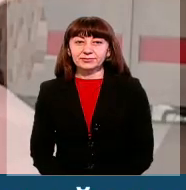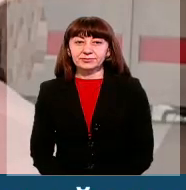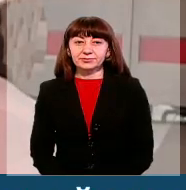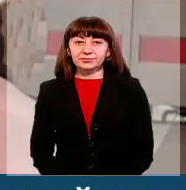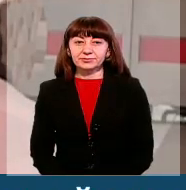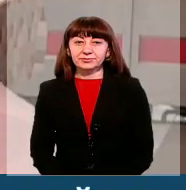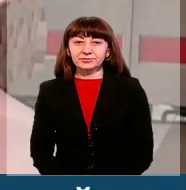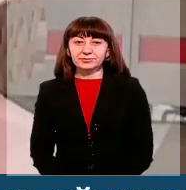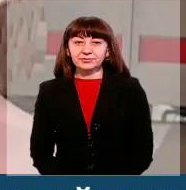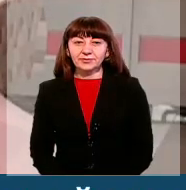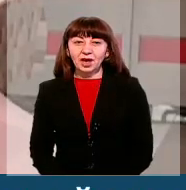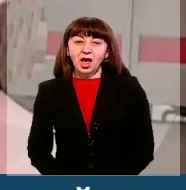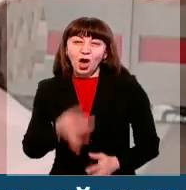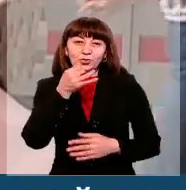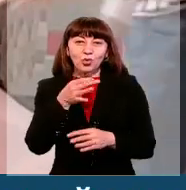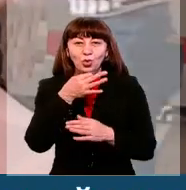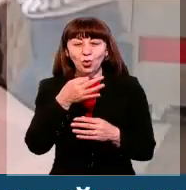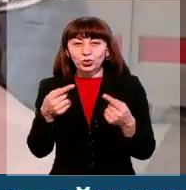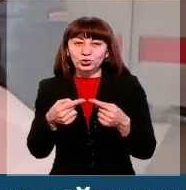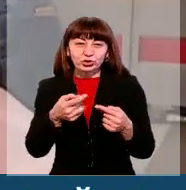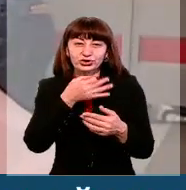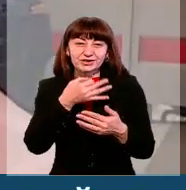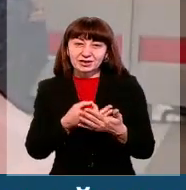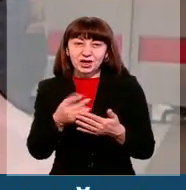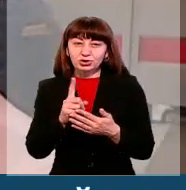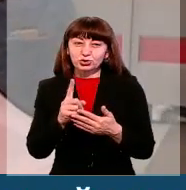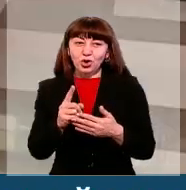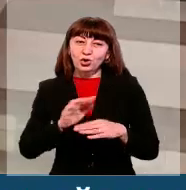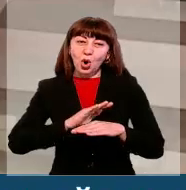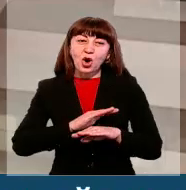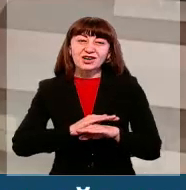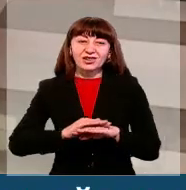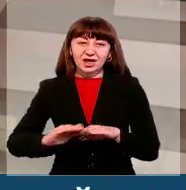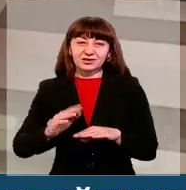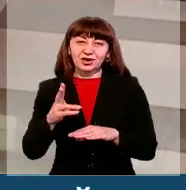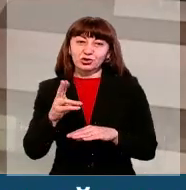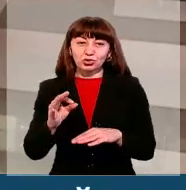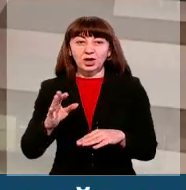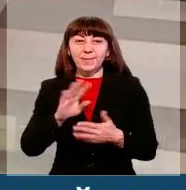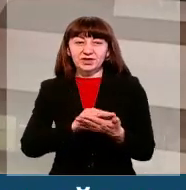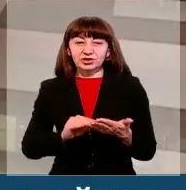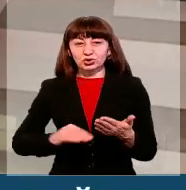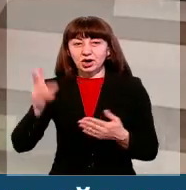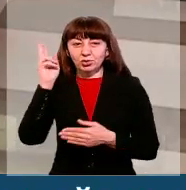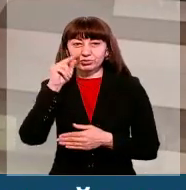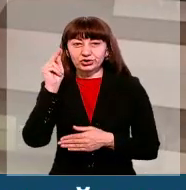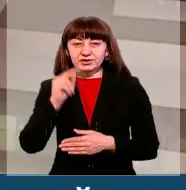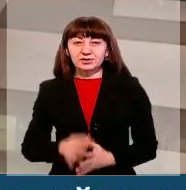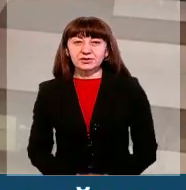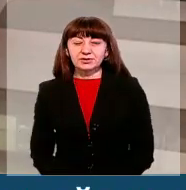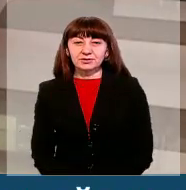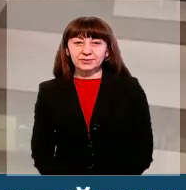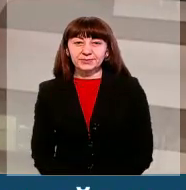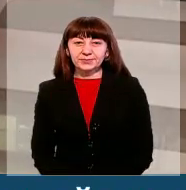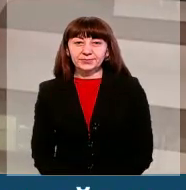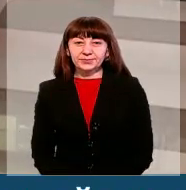бұл қазіргі таңда қыздарға өте пайдалы, болашақта өте керек. Қазір кішкене үйреніп келе жатырмын, теп-тегіс деп